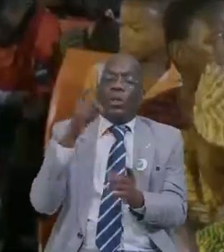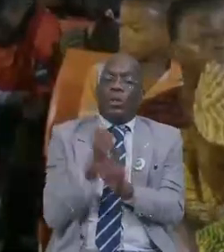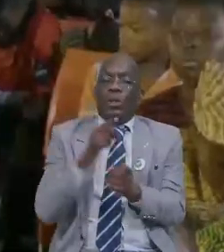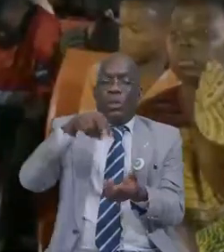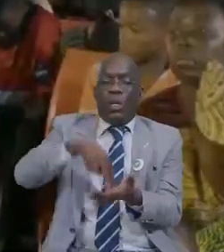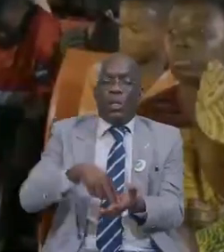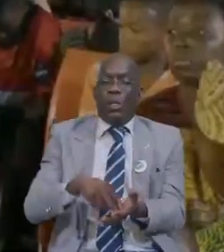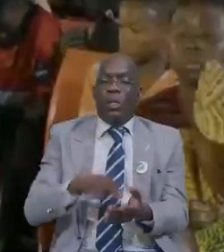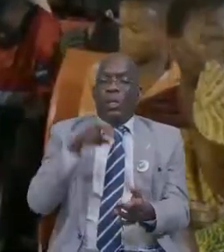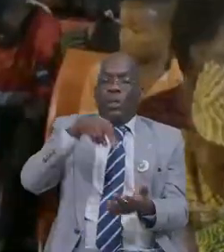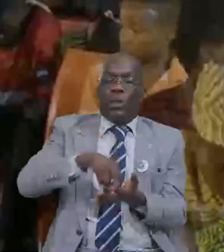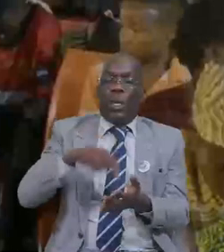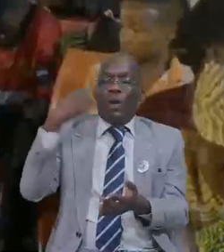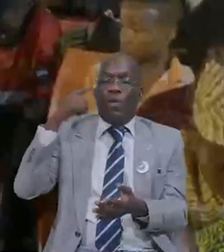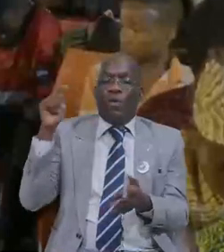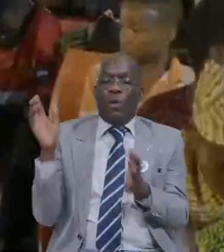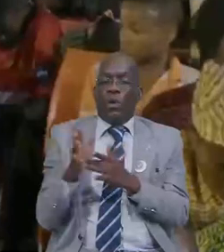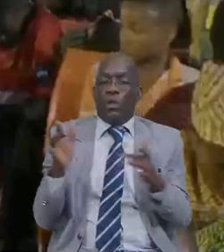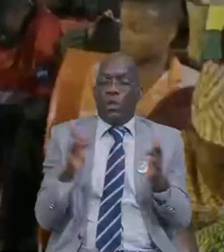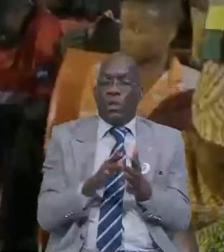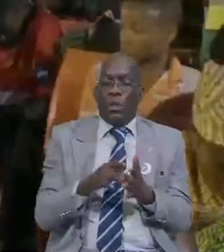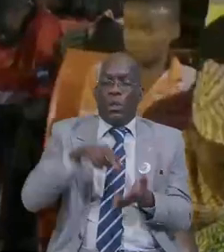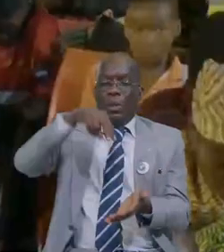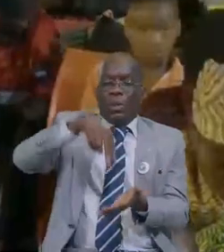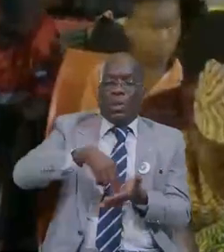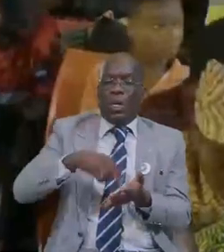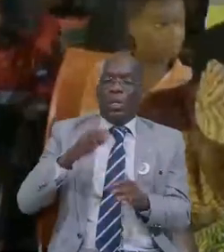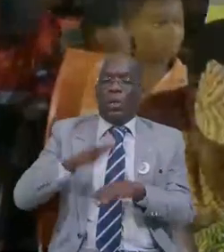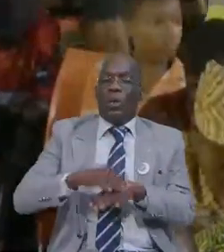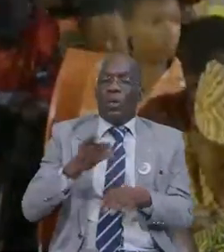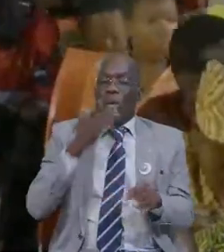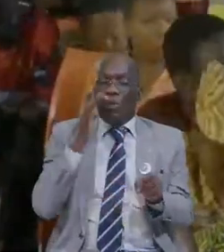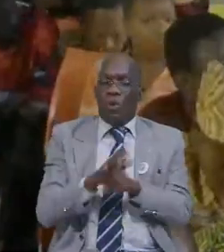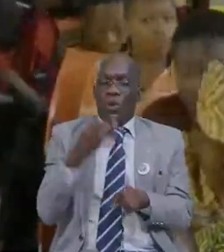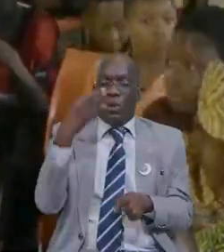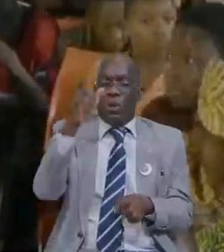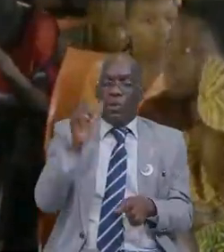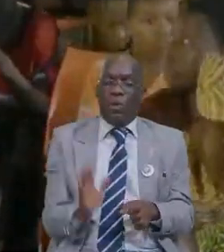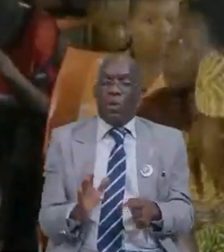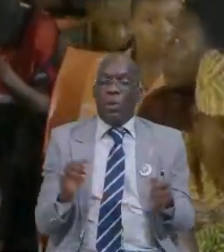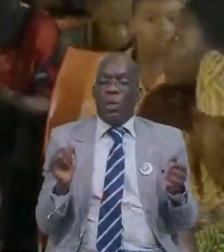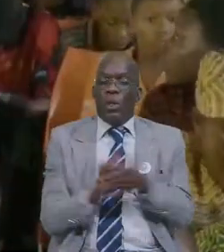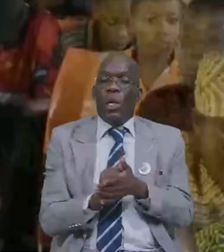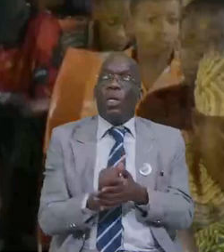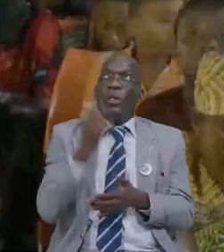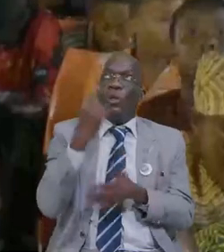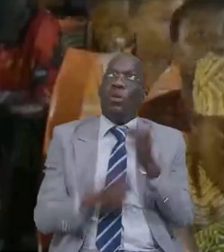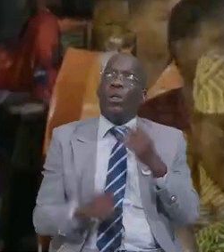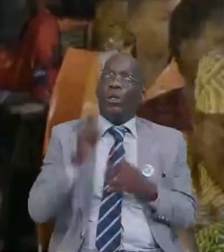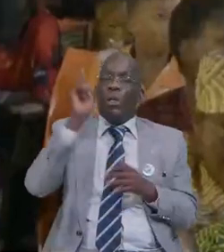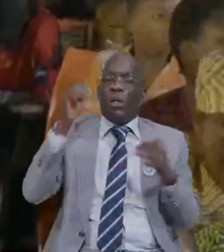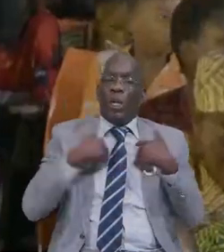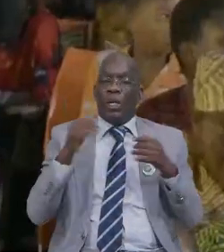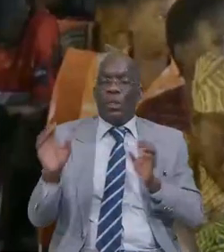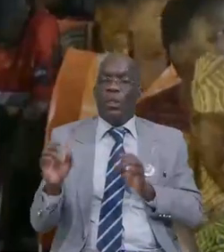Debout, debout, debout pour Jésus. Et je suis debout sur les promesses de Dieu. Ce qu'il a